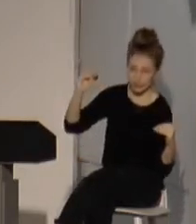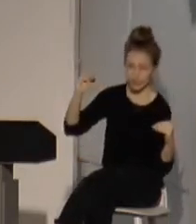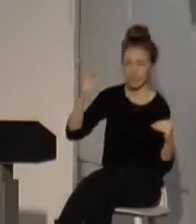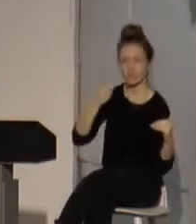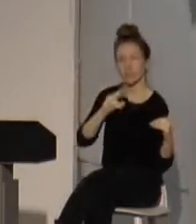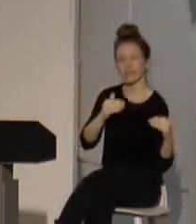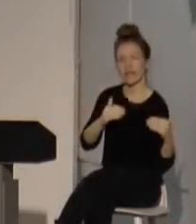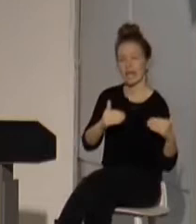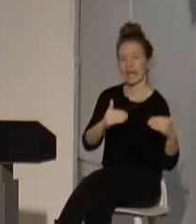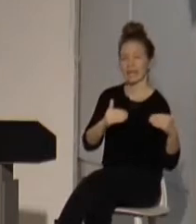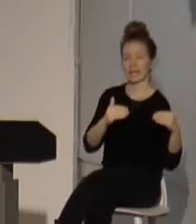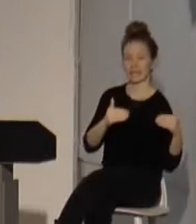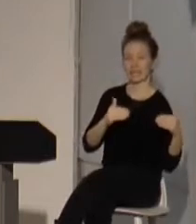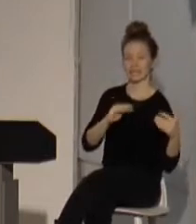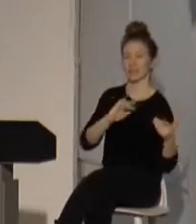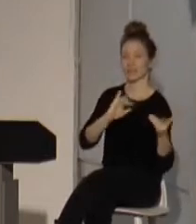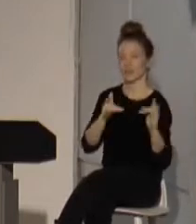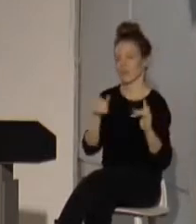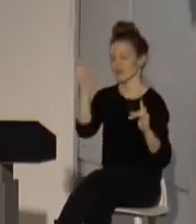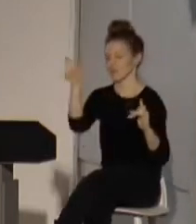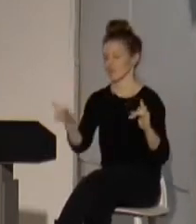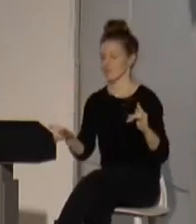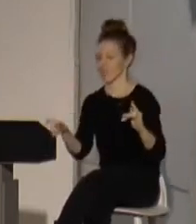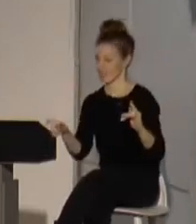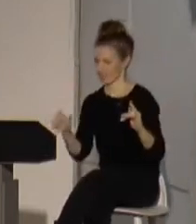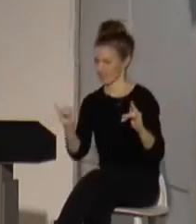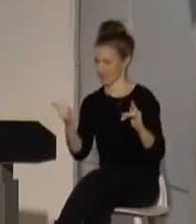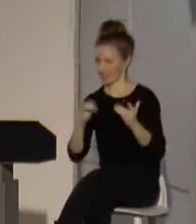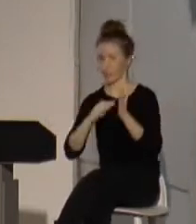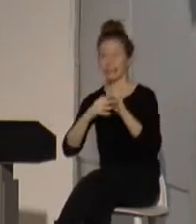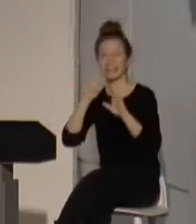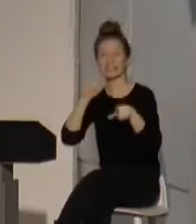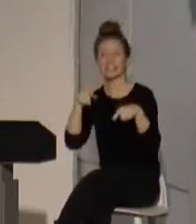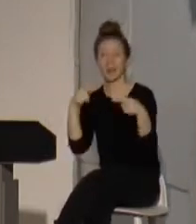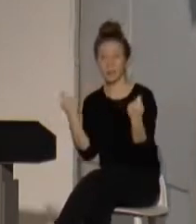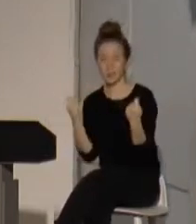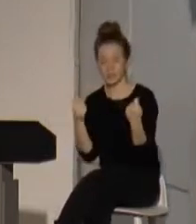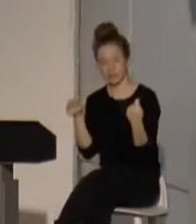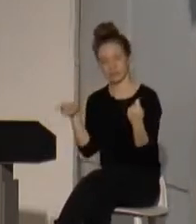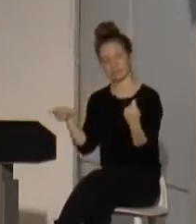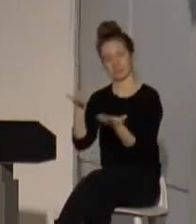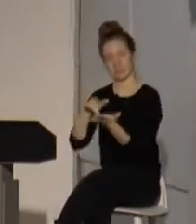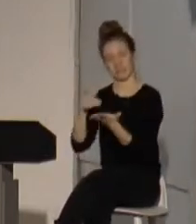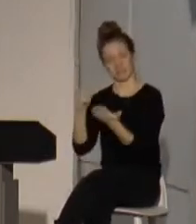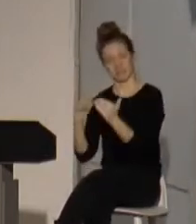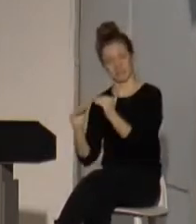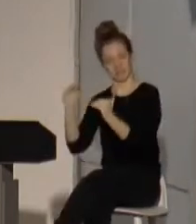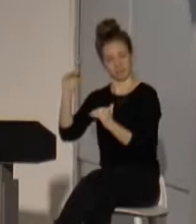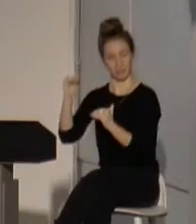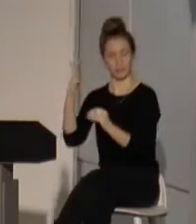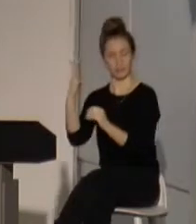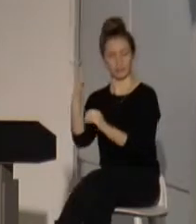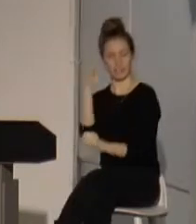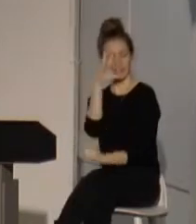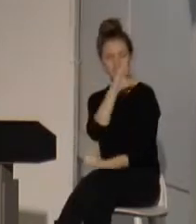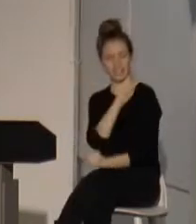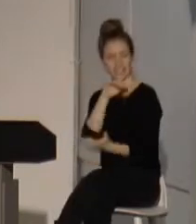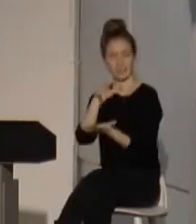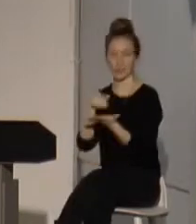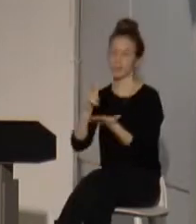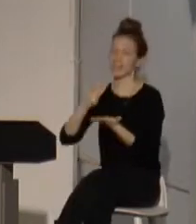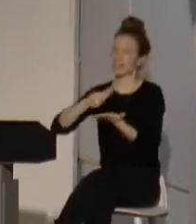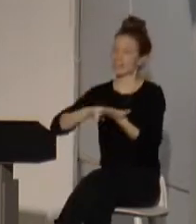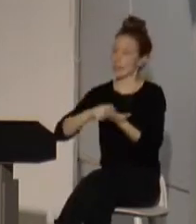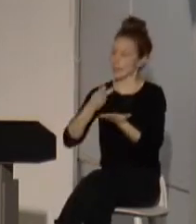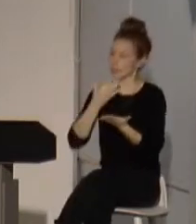רגרסיבית יותר, לעומת המקום שבו האדם, כן, מבחינה תרבותית, נמצא בה, האדם נתפס במקום נכון יותר